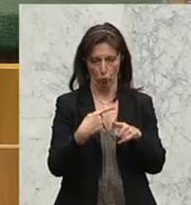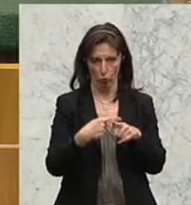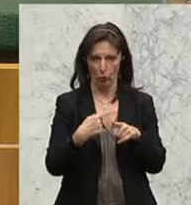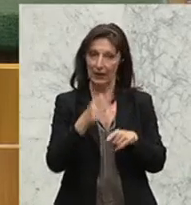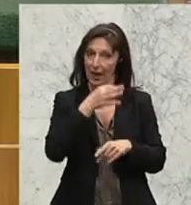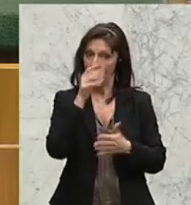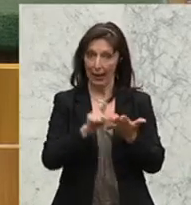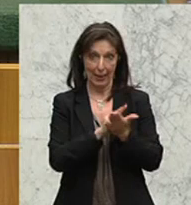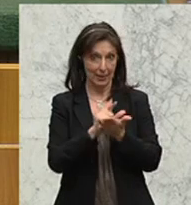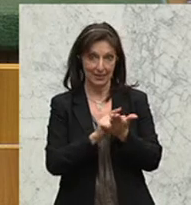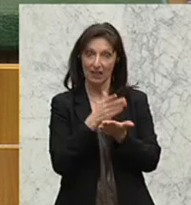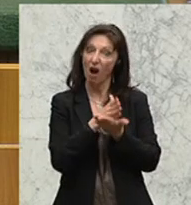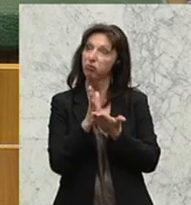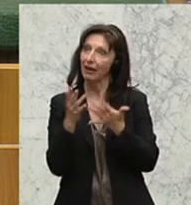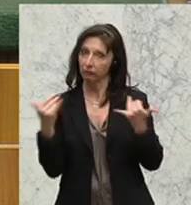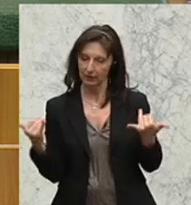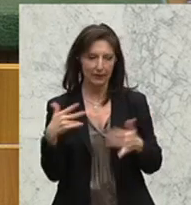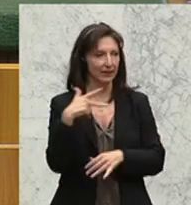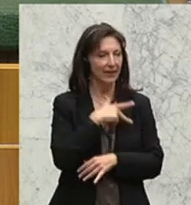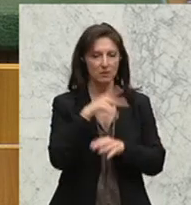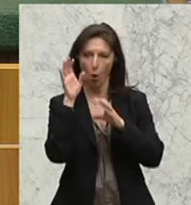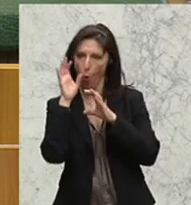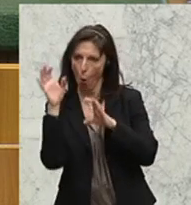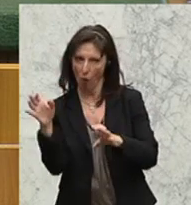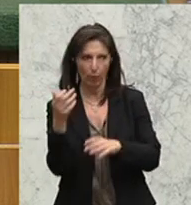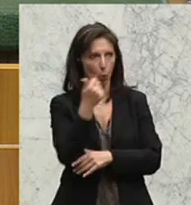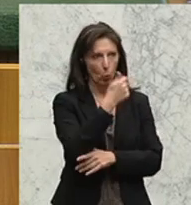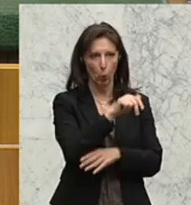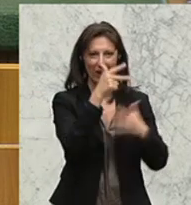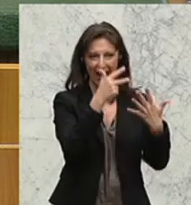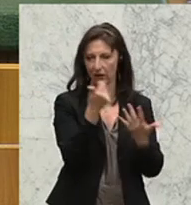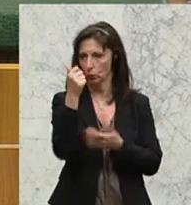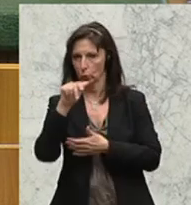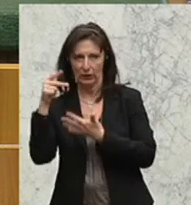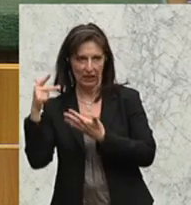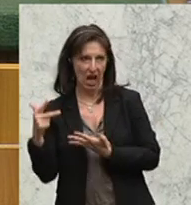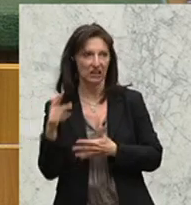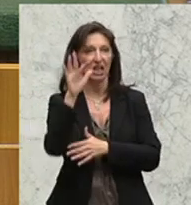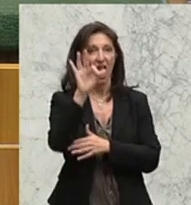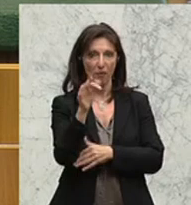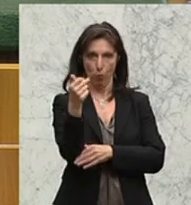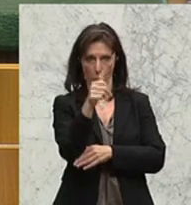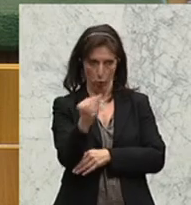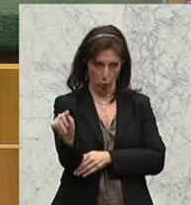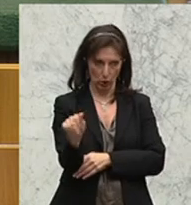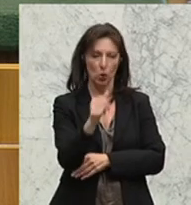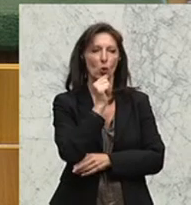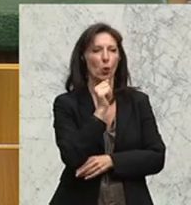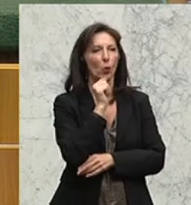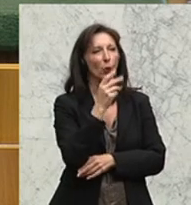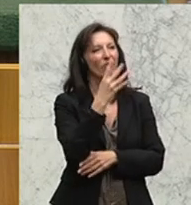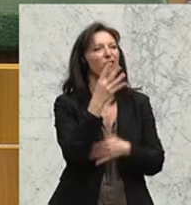folgende Redezeiten ergeben. SPÖ und ÖVP je 108, FPÖ 100,